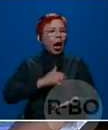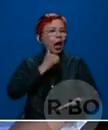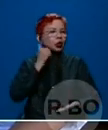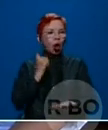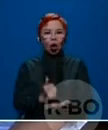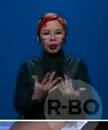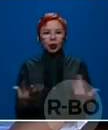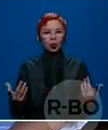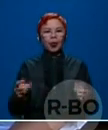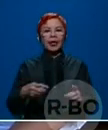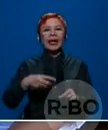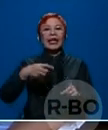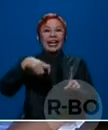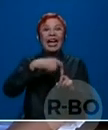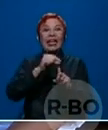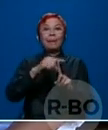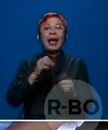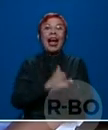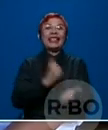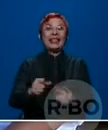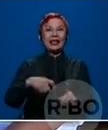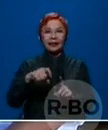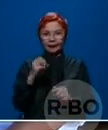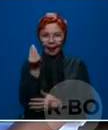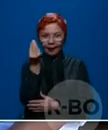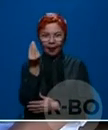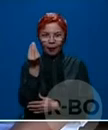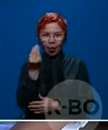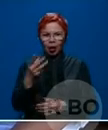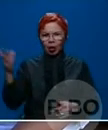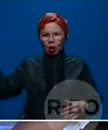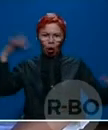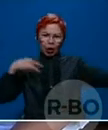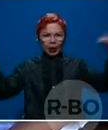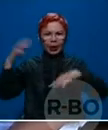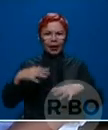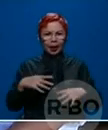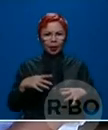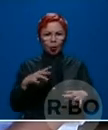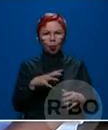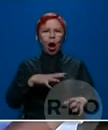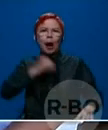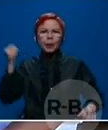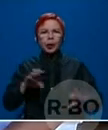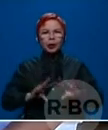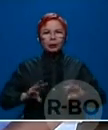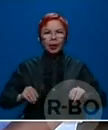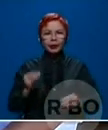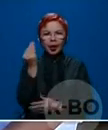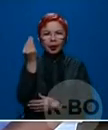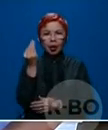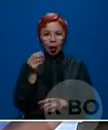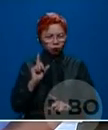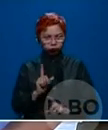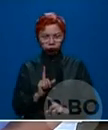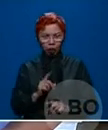memiliki dokumen-dokumen lengkap Karena sekarang berdatangan mereka dari luar mengambil manfaat di Jakarta